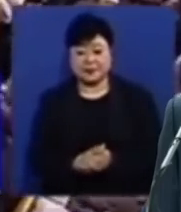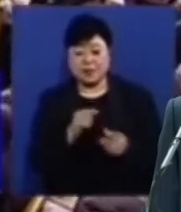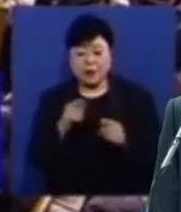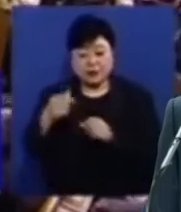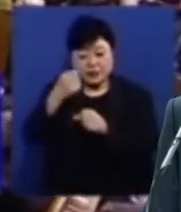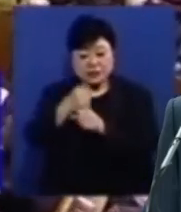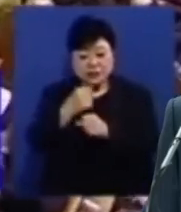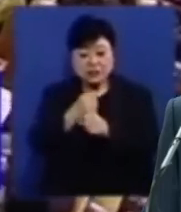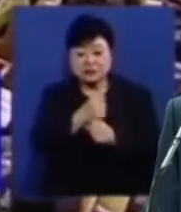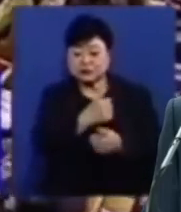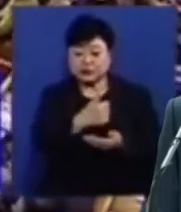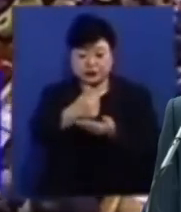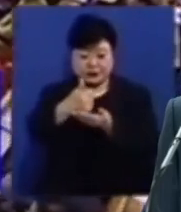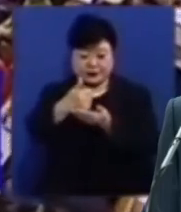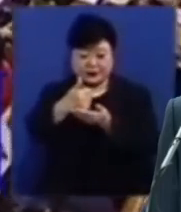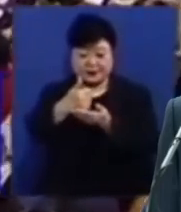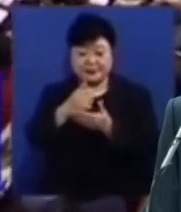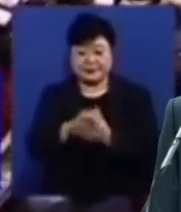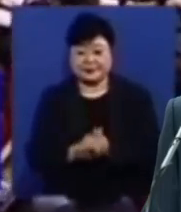만물을 지으신 이는